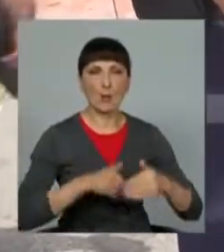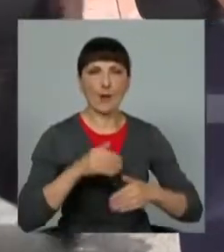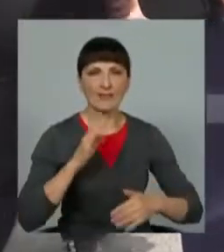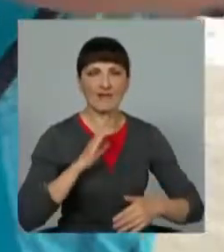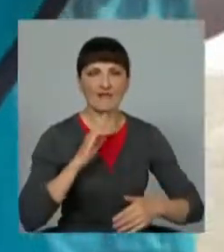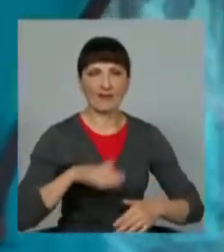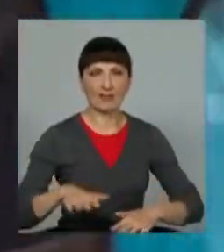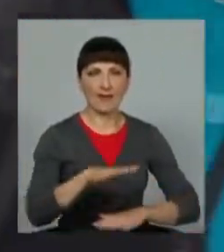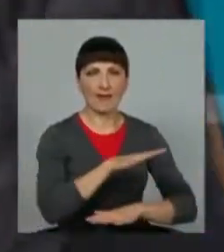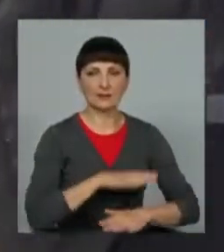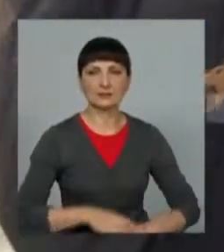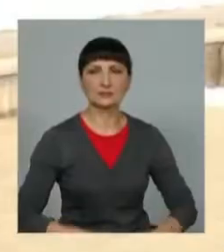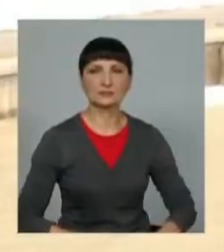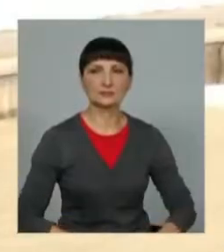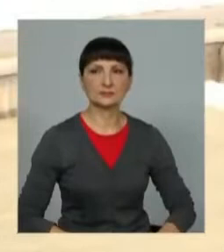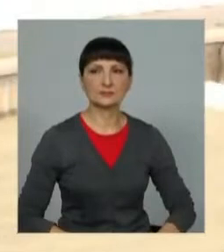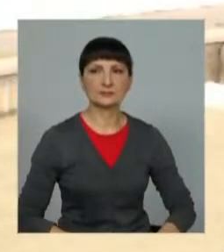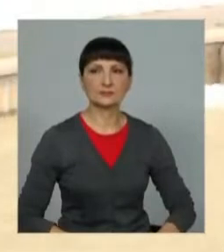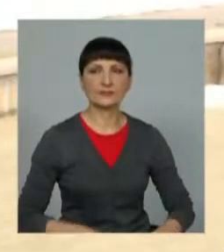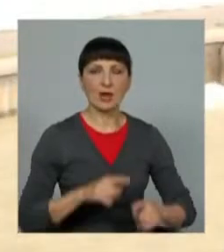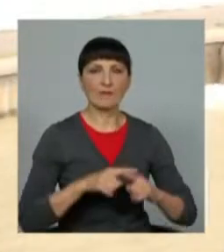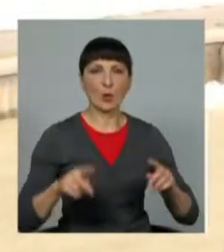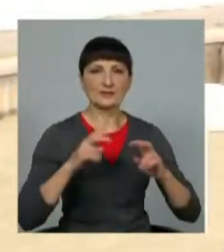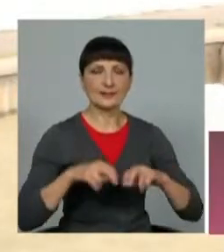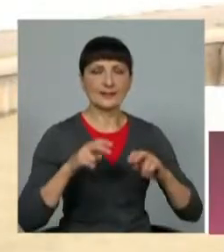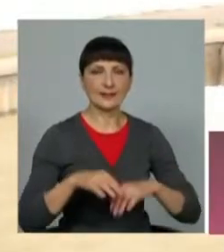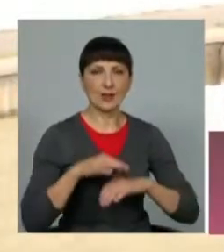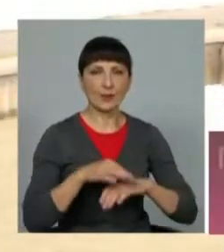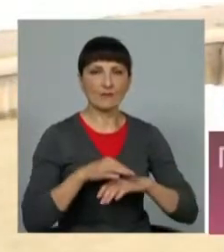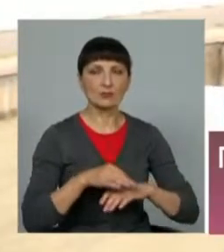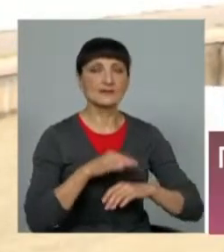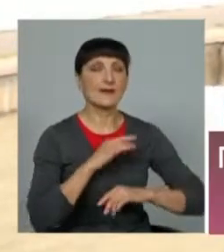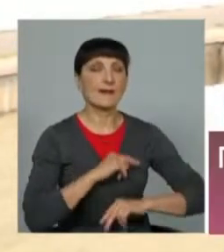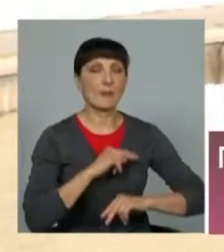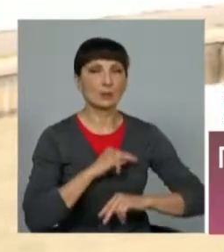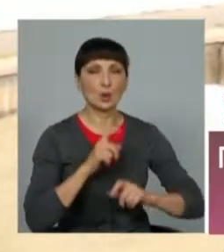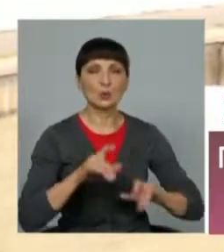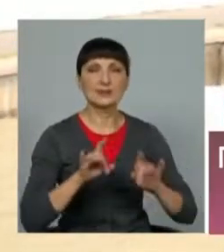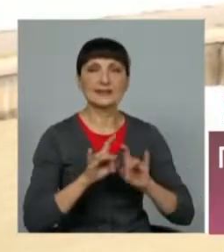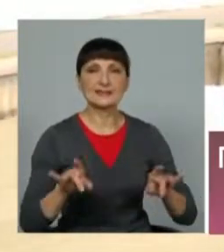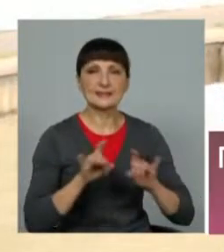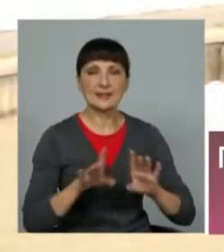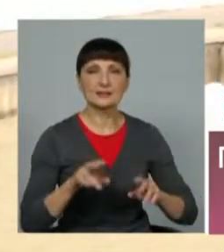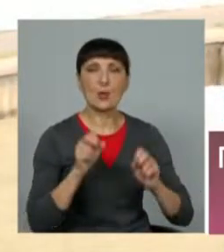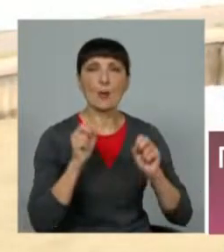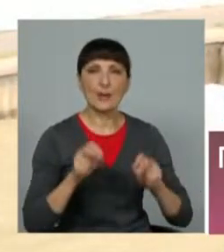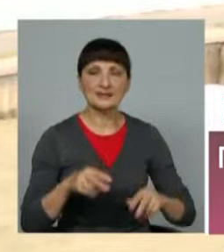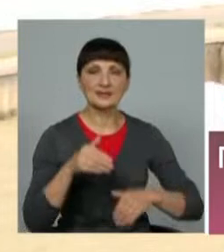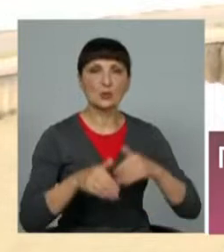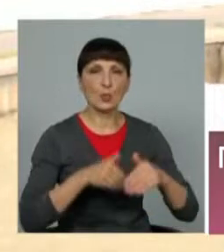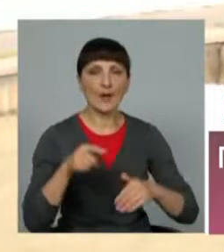открытых водоемах. В ходе рейда проводится профилактическая работа. Людям разъясняется об опасности